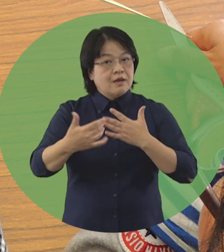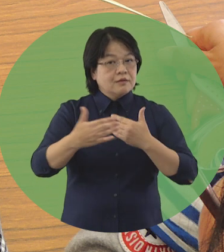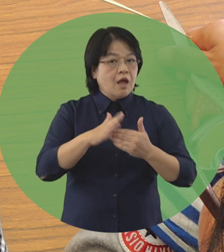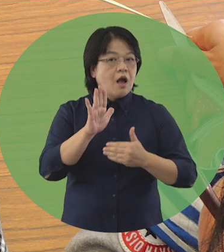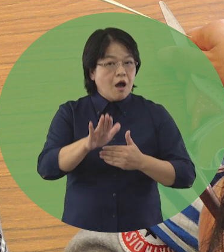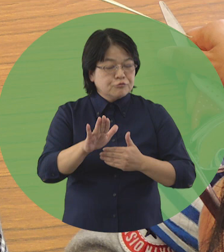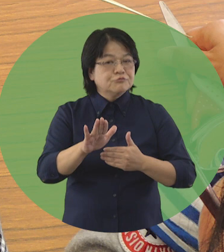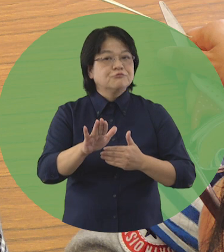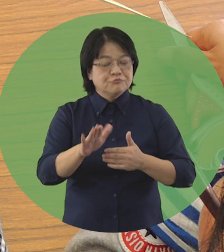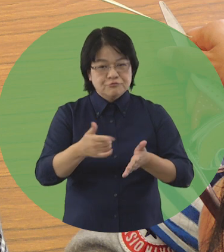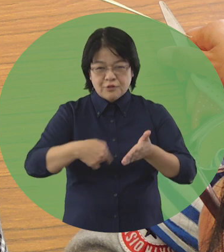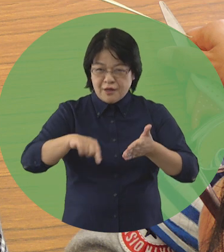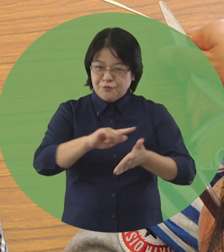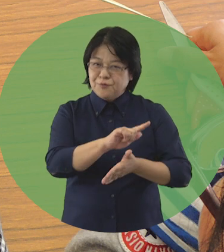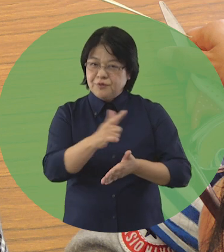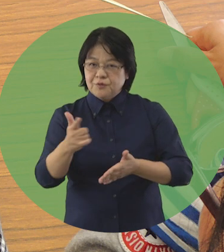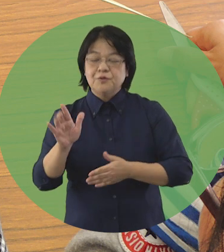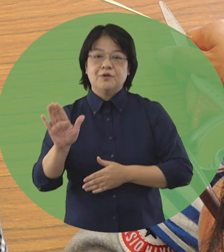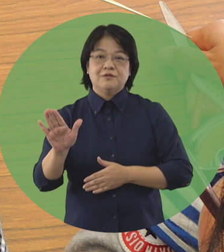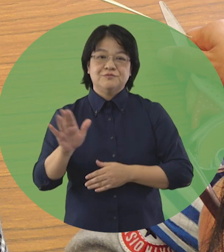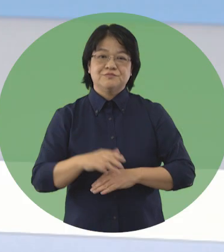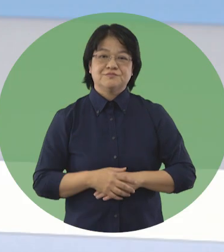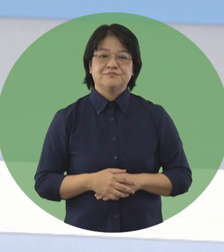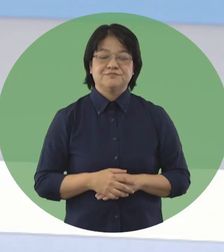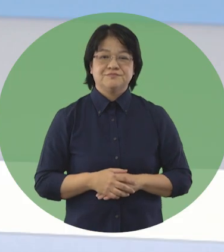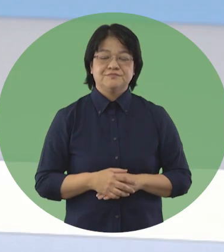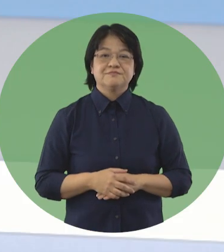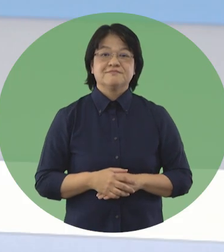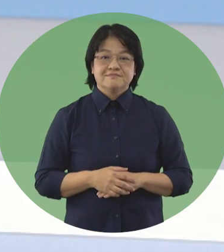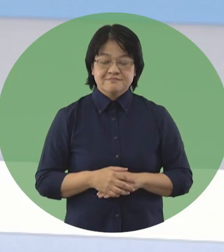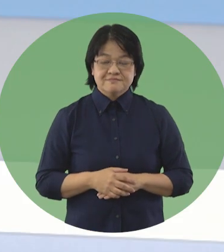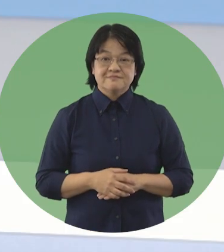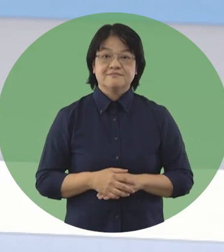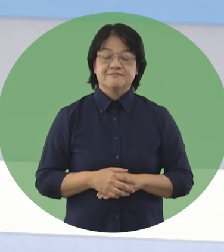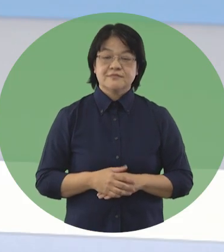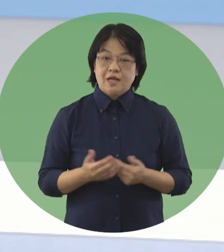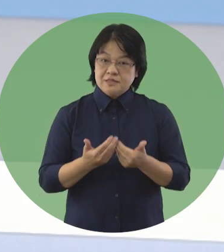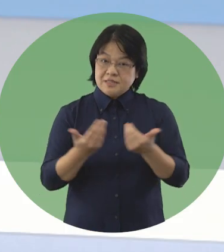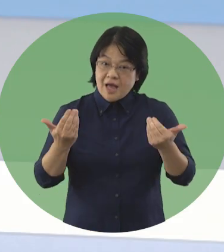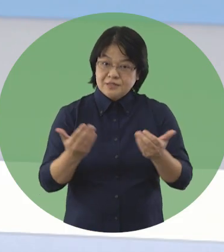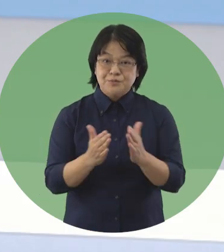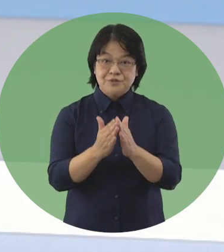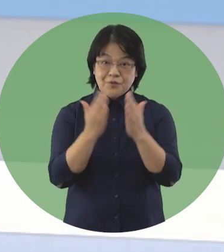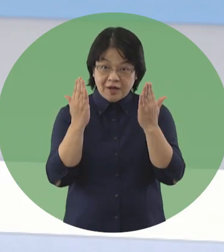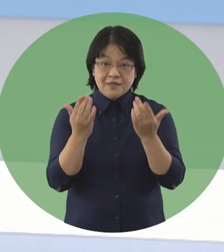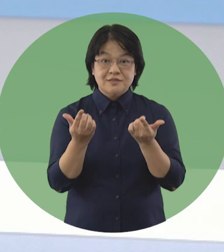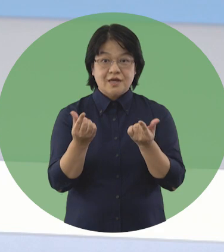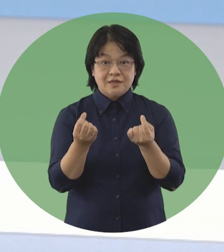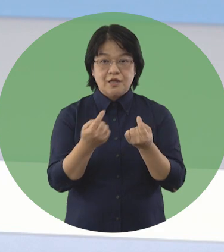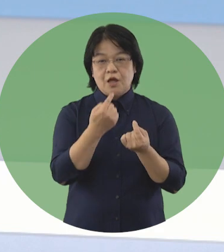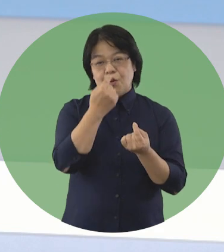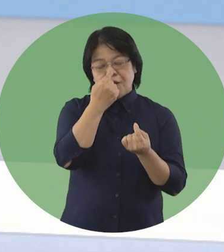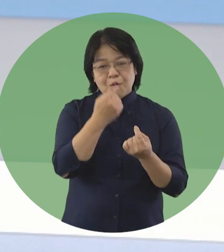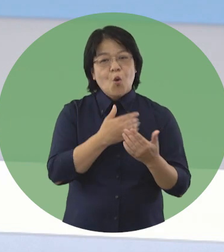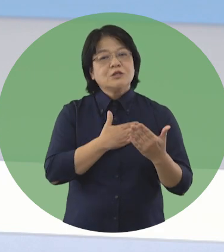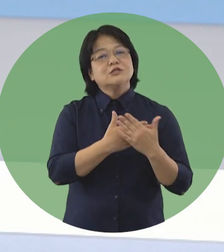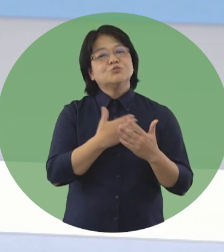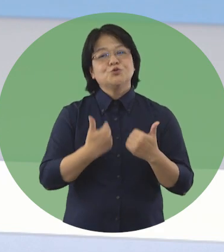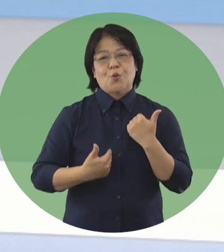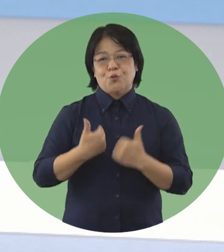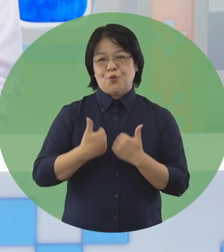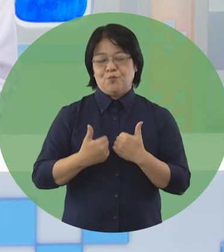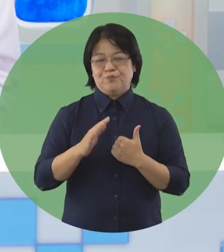まざまな催しが楽しめます。 いやー、久しぶりの開催にわしもちむどんどんしてきた